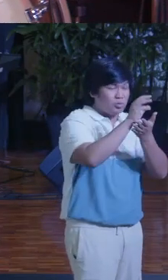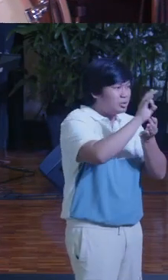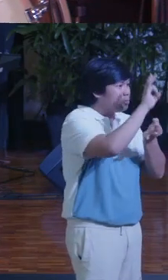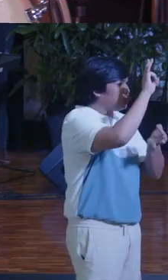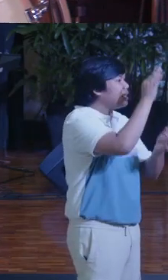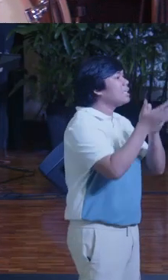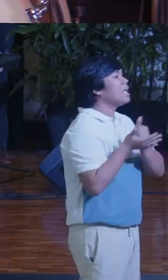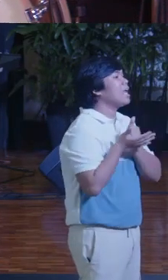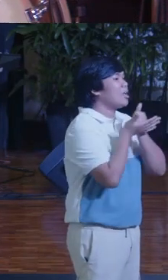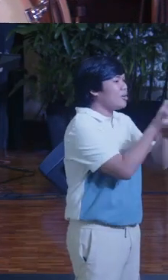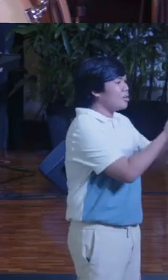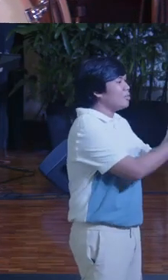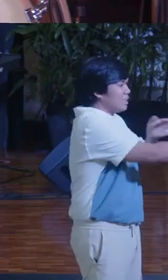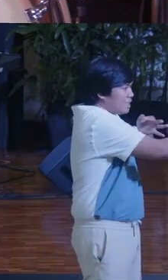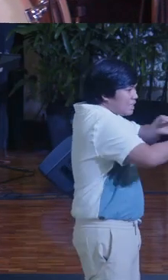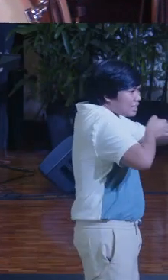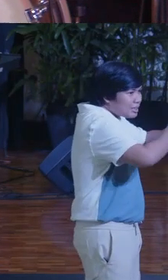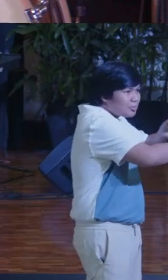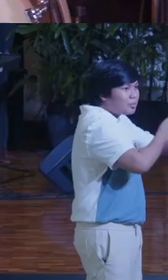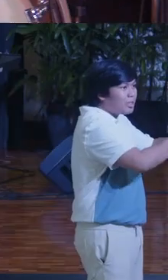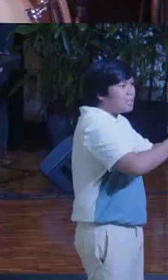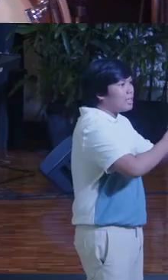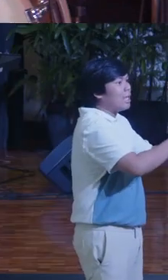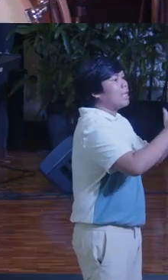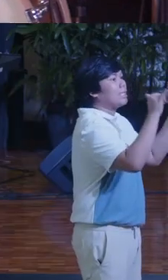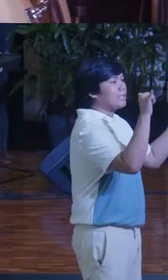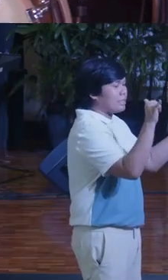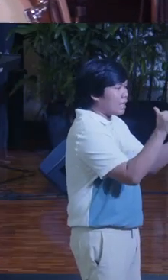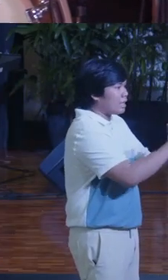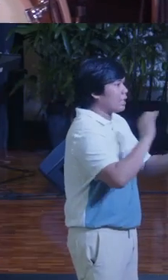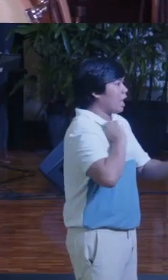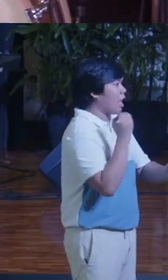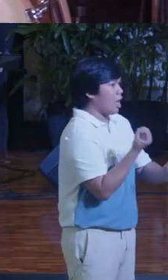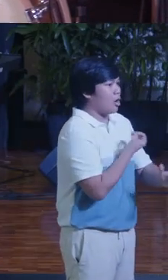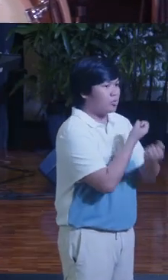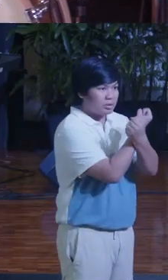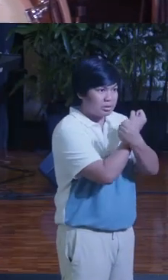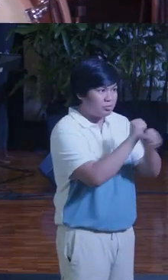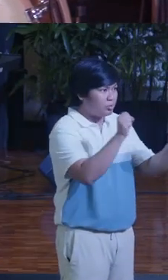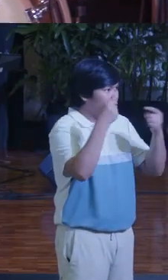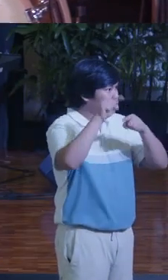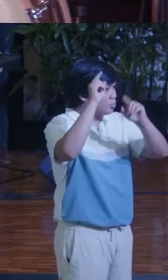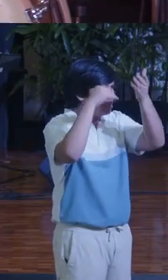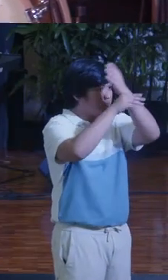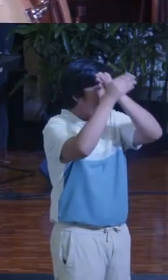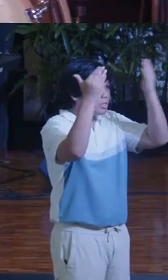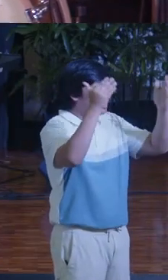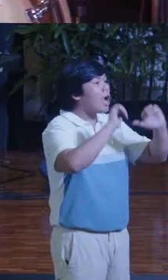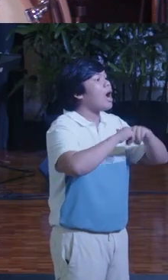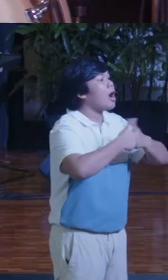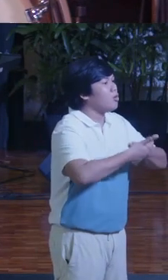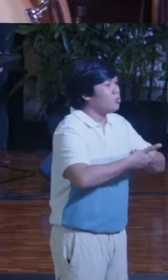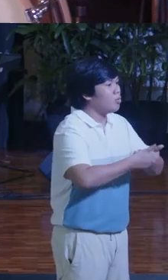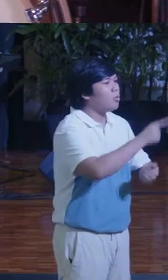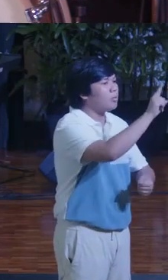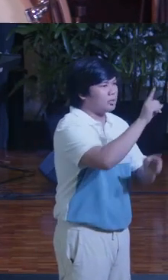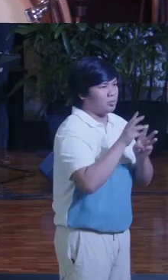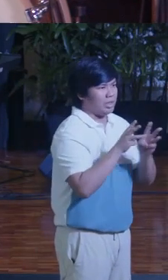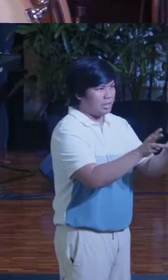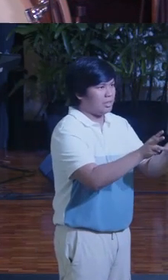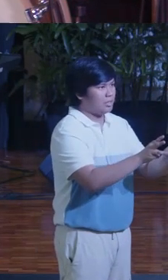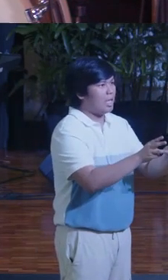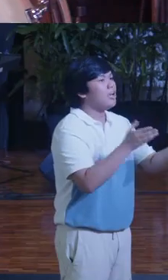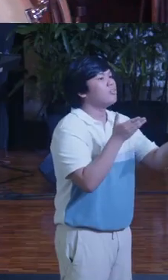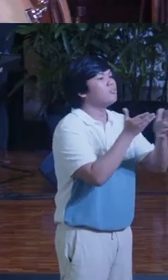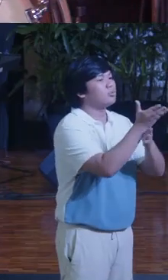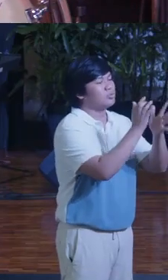Ang kaligtasan ay sa pamamagitan ng paniniwala lamang kay Jesus para sa ating